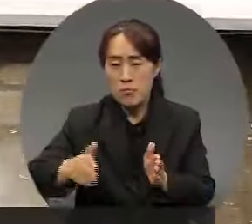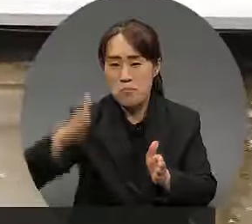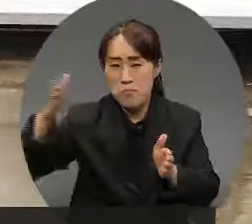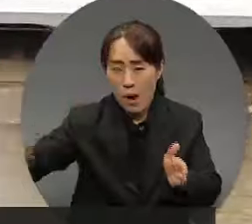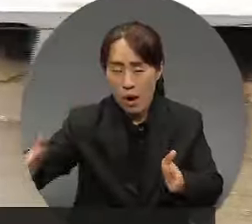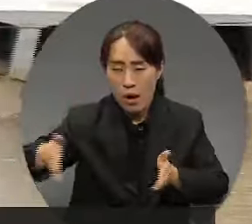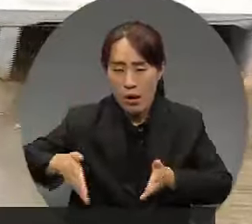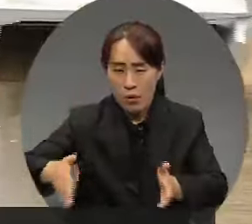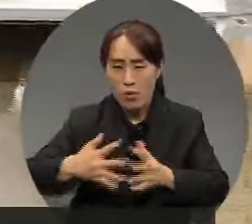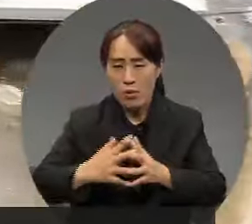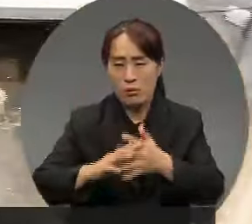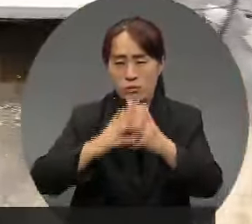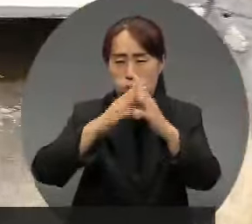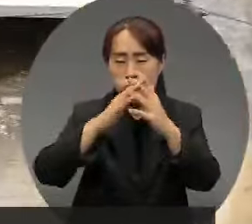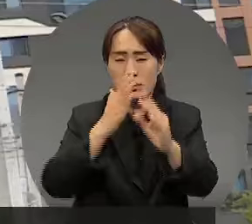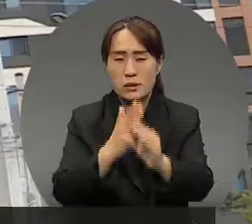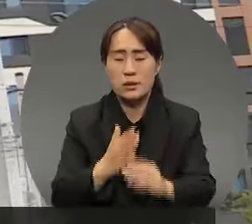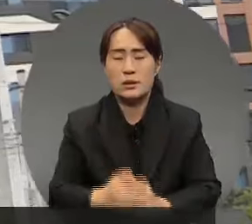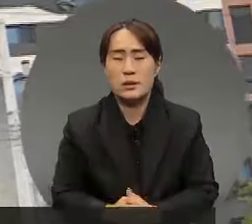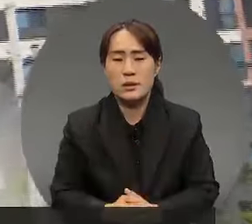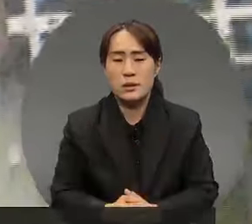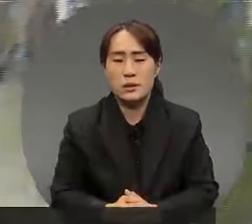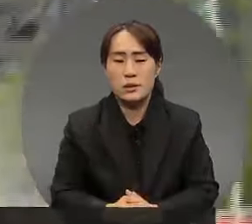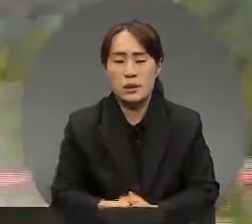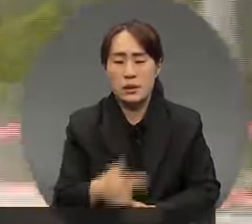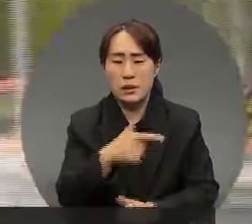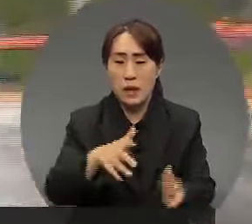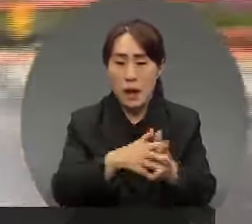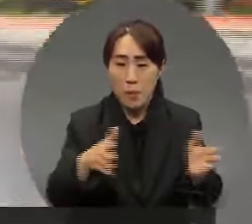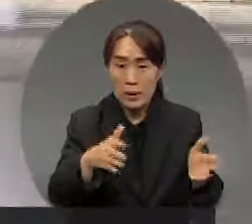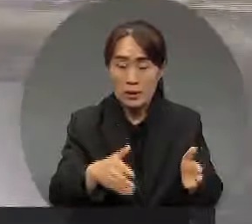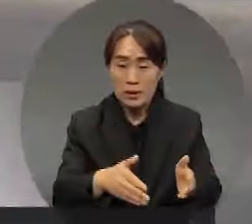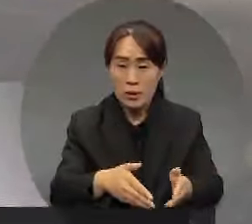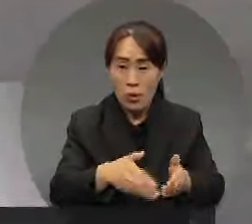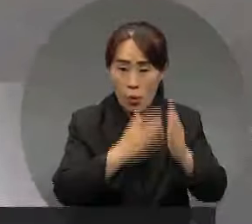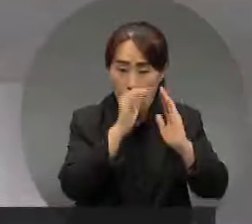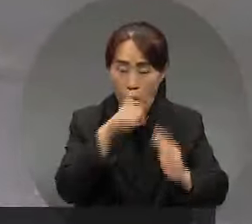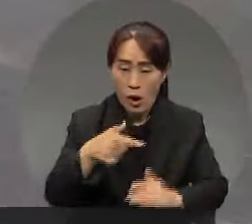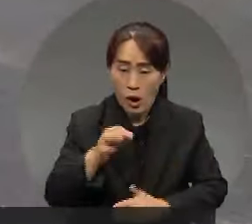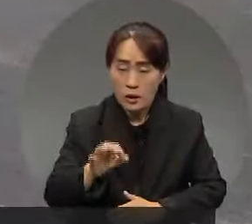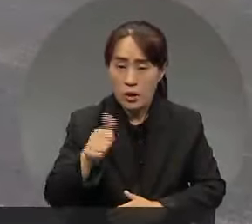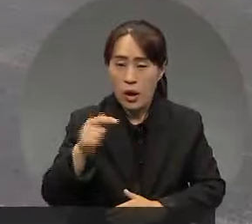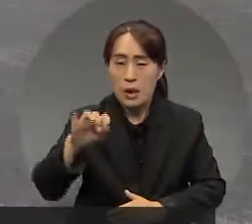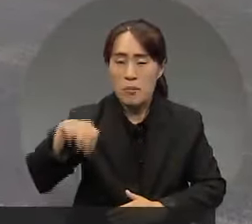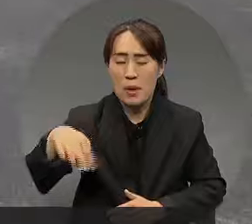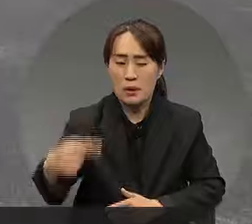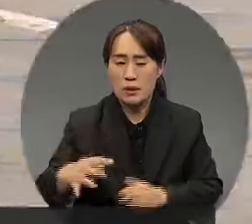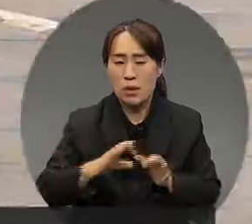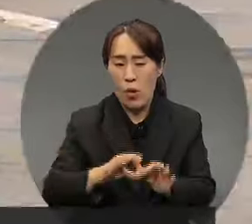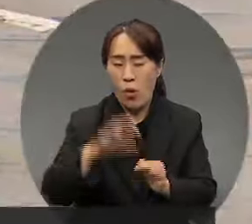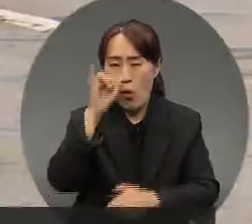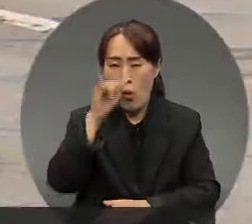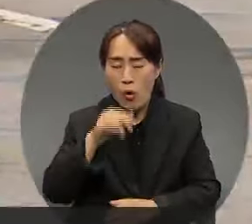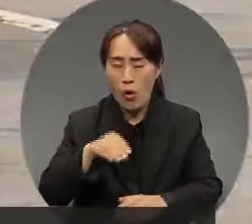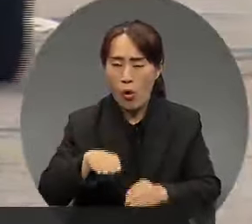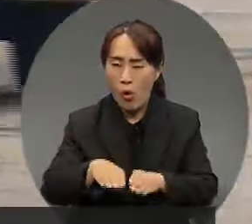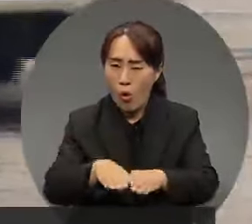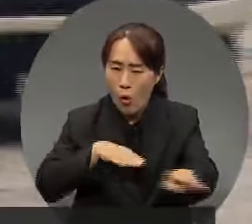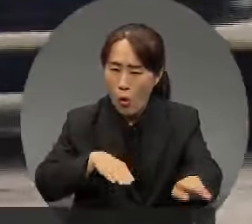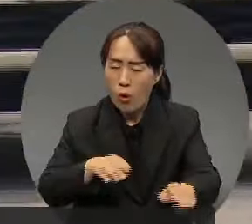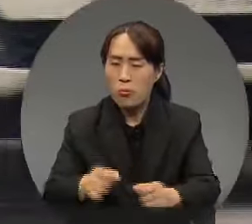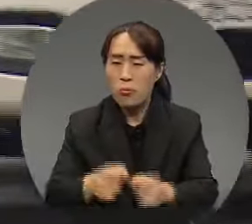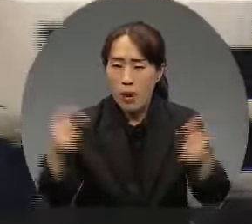공사도 속도를 내고 있습니다 대단지 아파트 입주와 강서 하이패스 나들목 등을 이후로 차량통행이